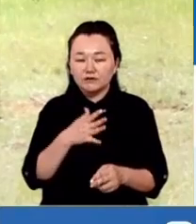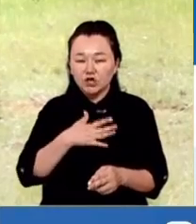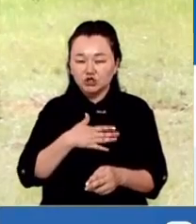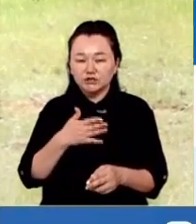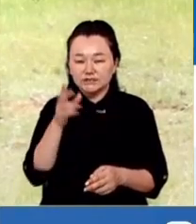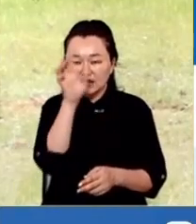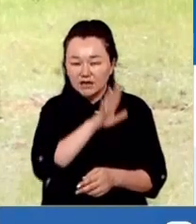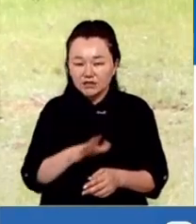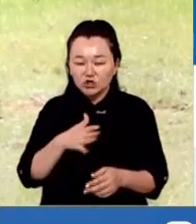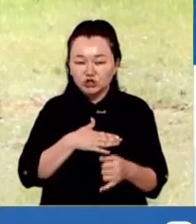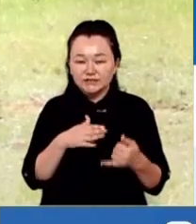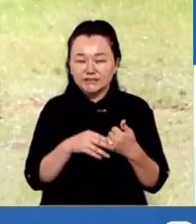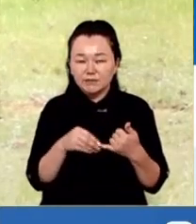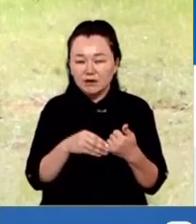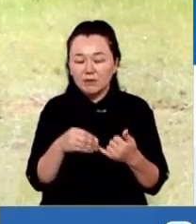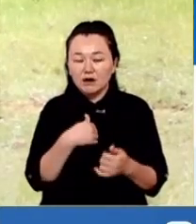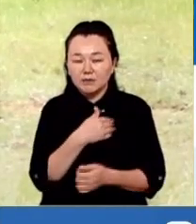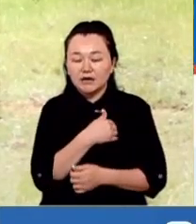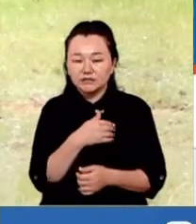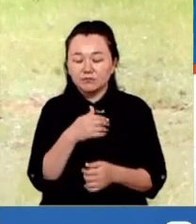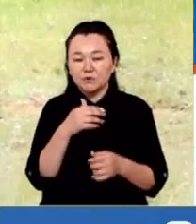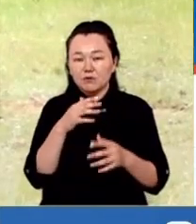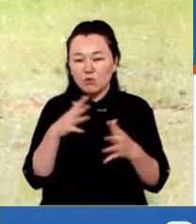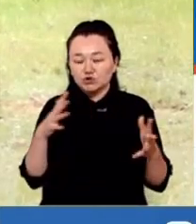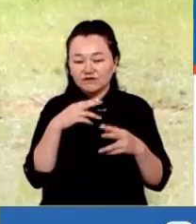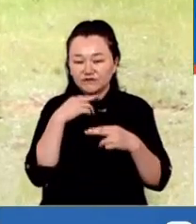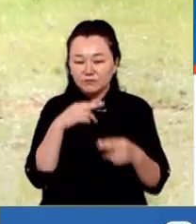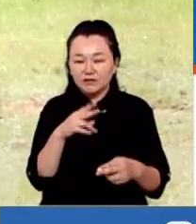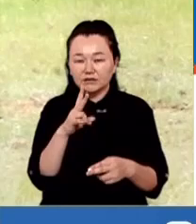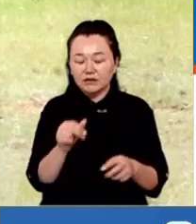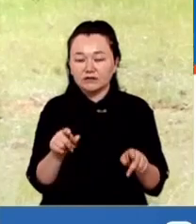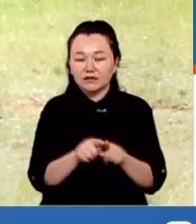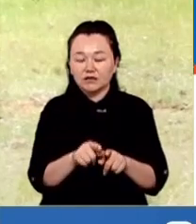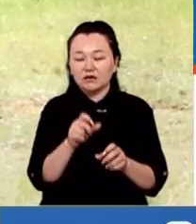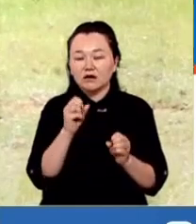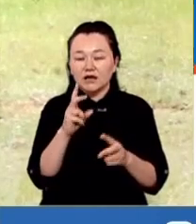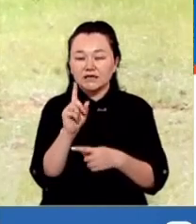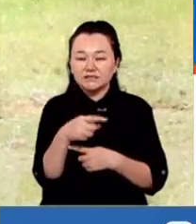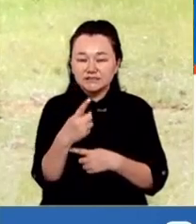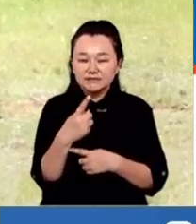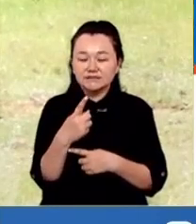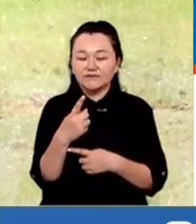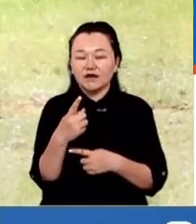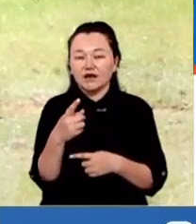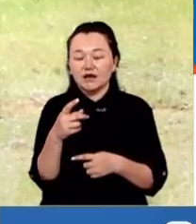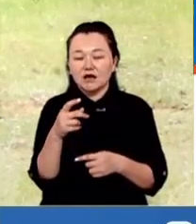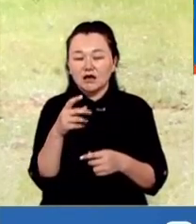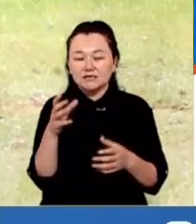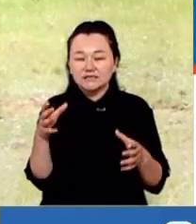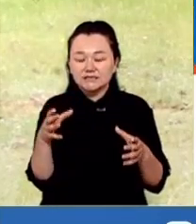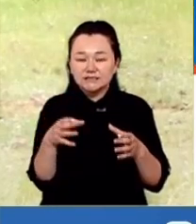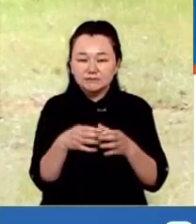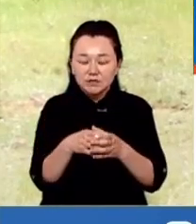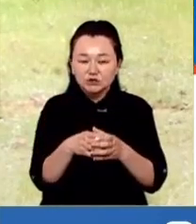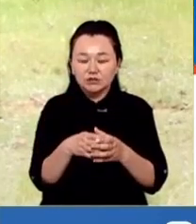стране на нашей земле а мы хотим сделать акцент на таких вещах как единство сплоченность